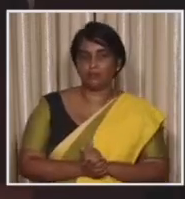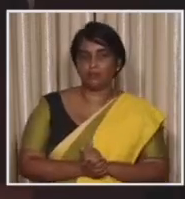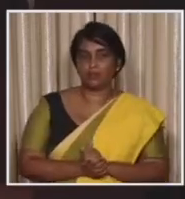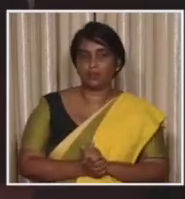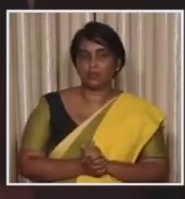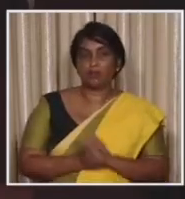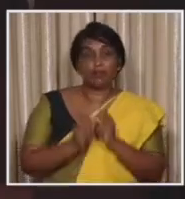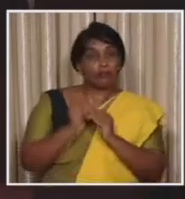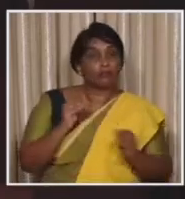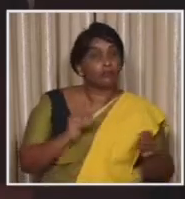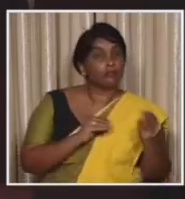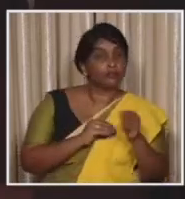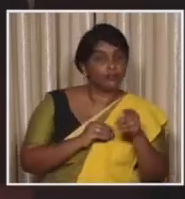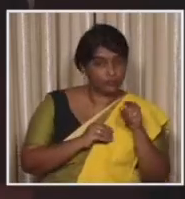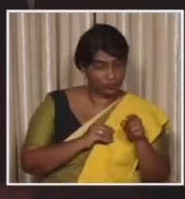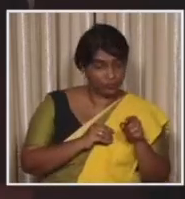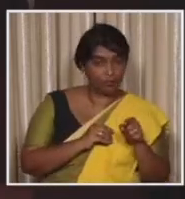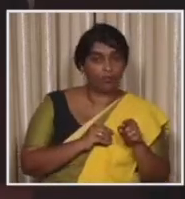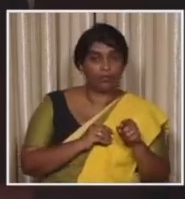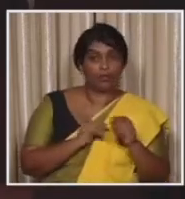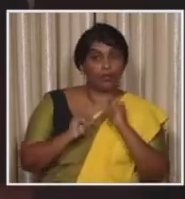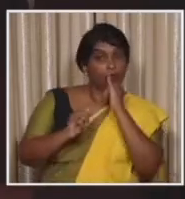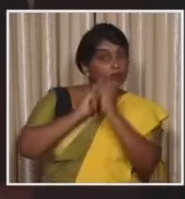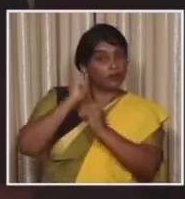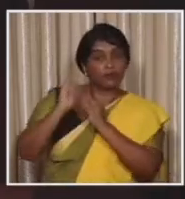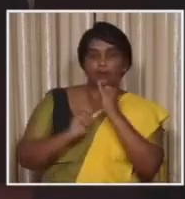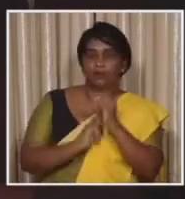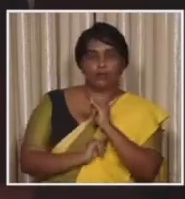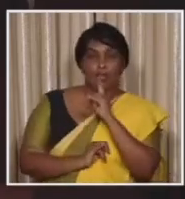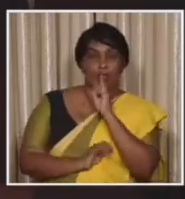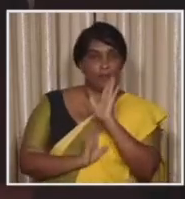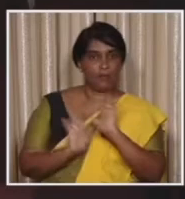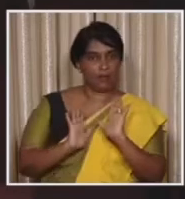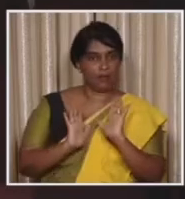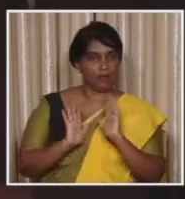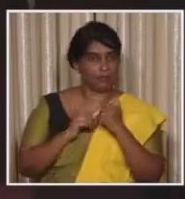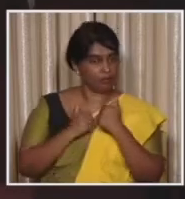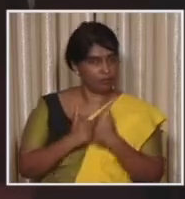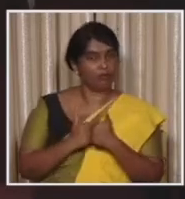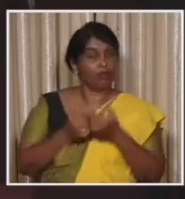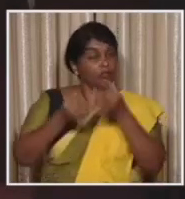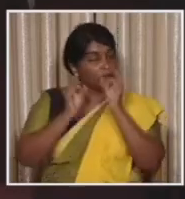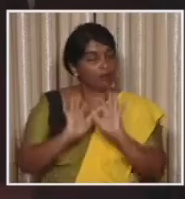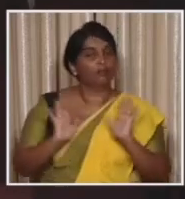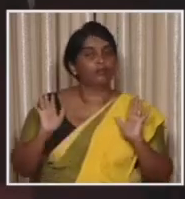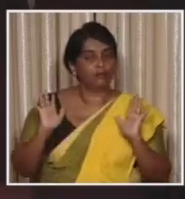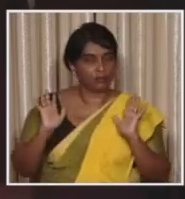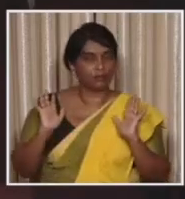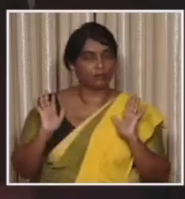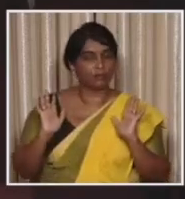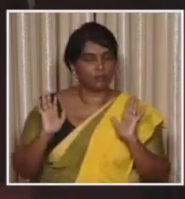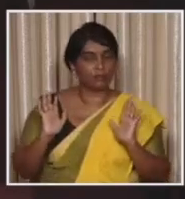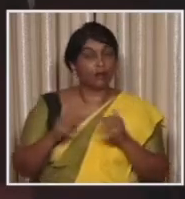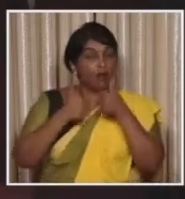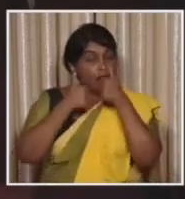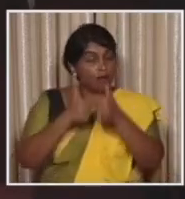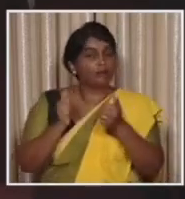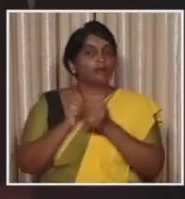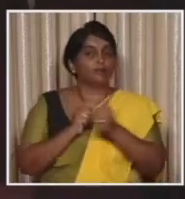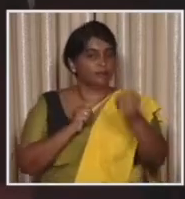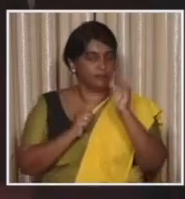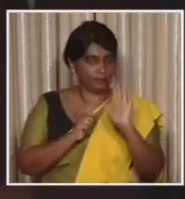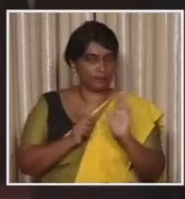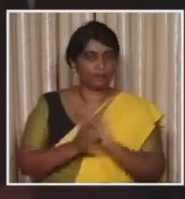ඒ විකල්පය විදේශනෙට භාජනය වෙන්න බෑ. නිවැරදි වෙන්නට ඕන. හරි ගමනක් යන්නට